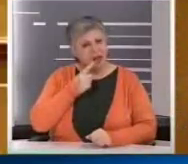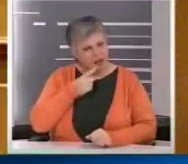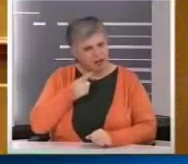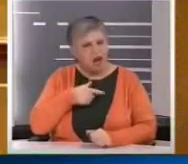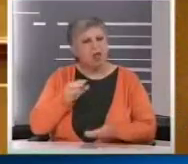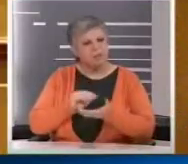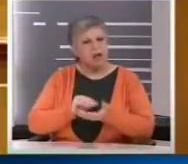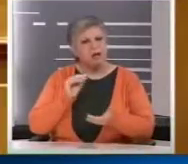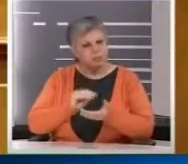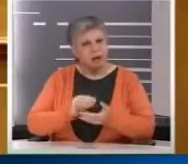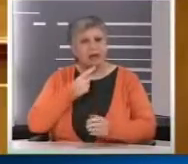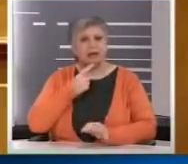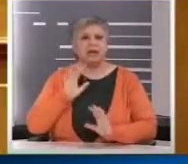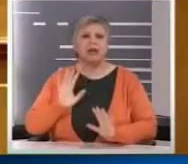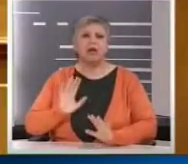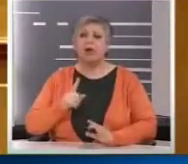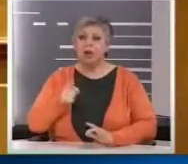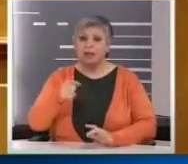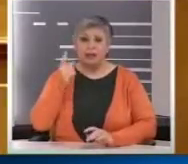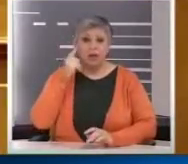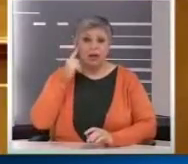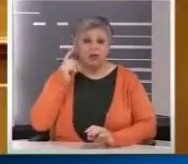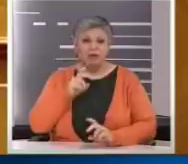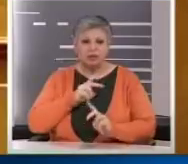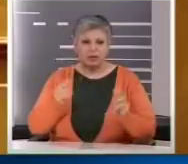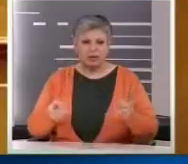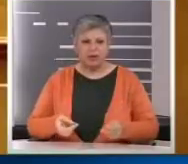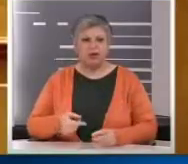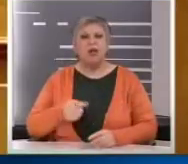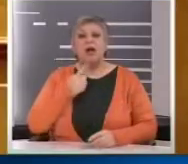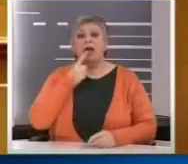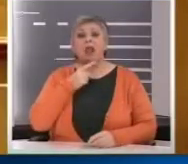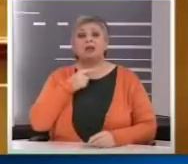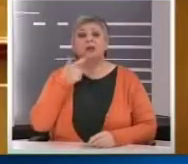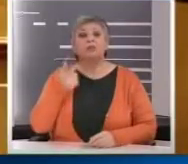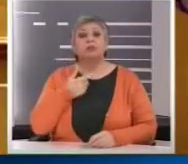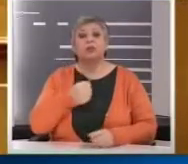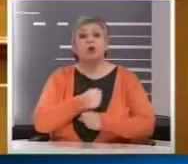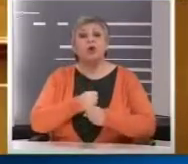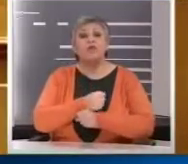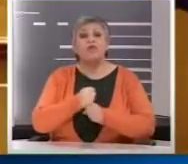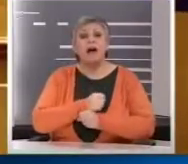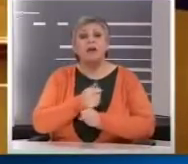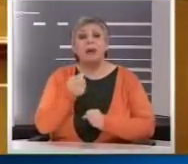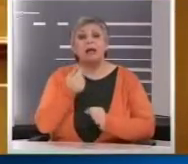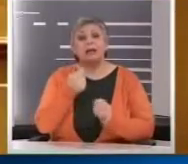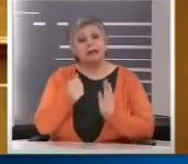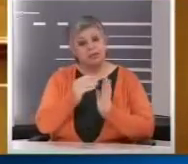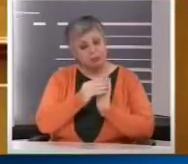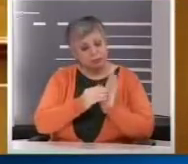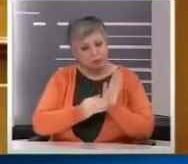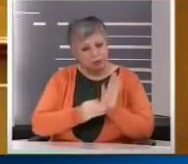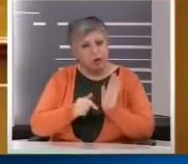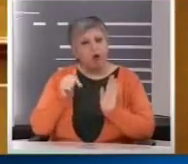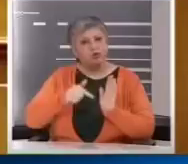έτσι. Μας κατηγορείτε ότι δεν κάναμε την τιμολόγηση τότε που διαπραγματευόταν ο Κουρουπλής την αλλαγή της αρχιτεκτονικής του τρόπου του